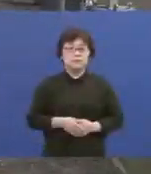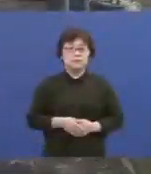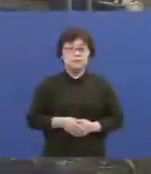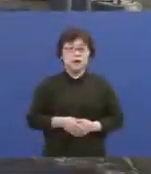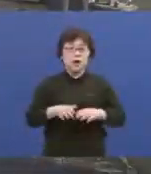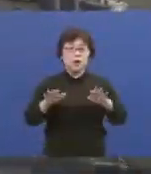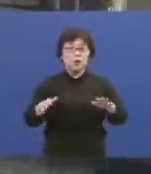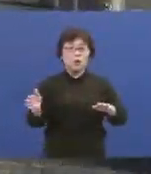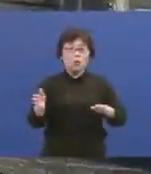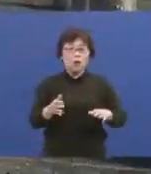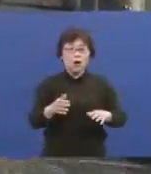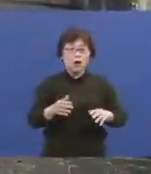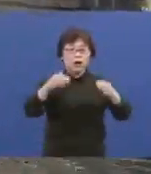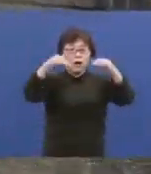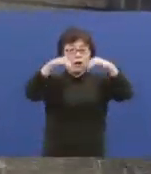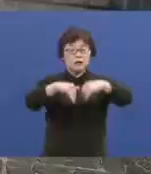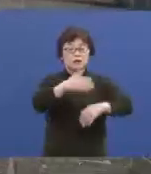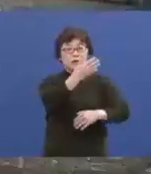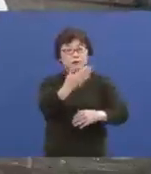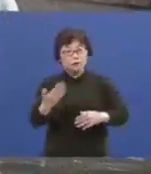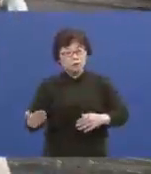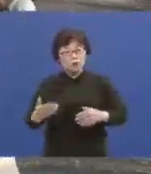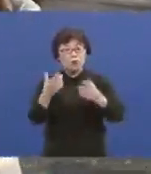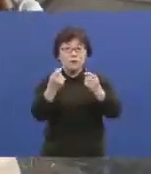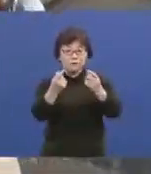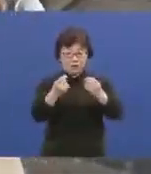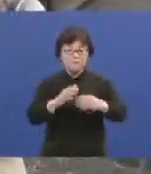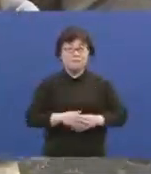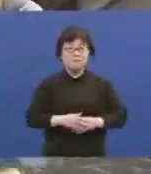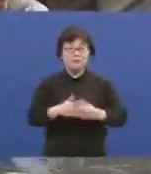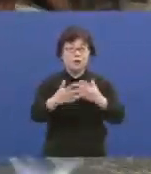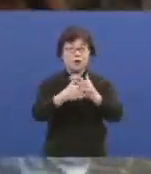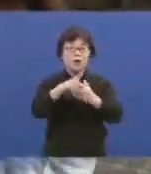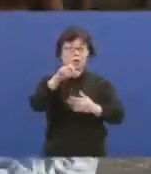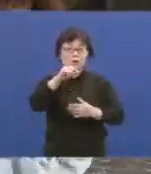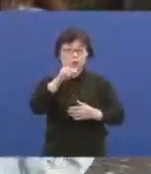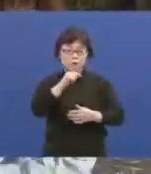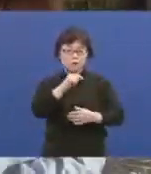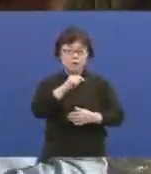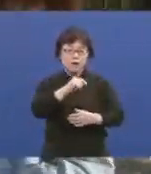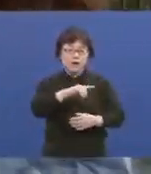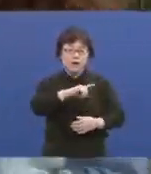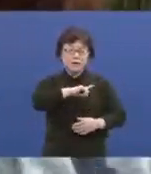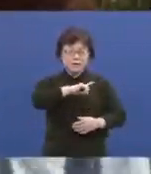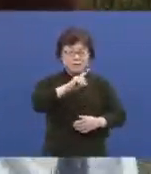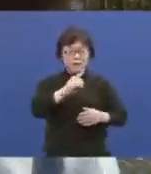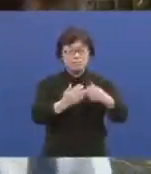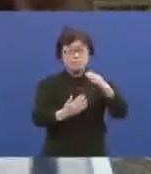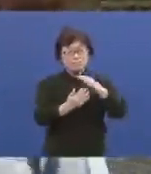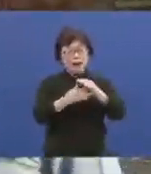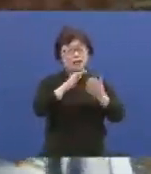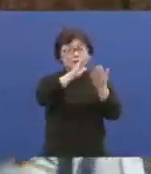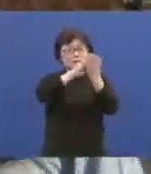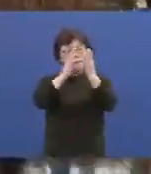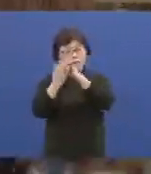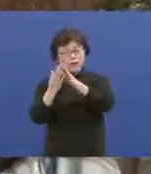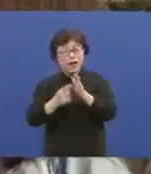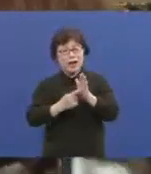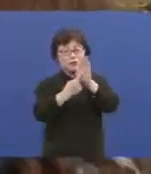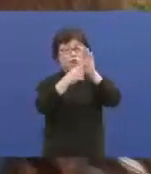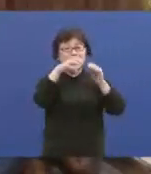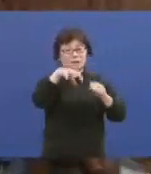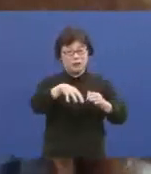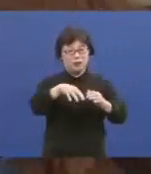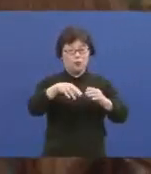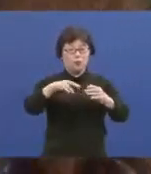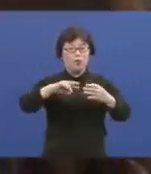ここからが摂津橋ですね。 そうですね。北摂随一のね、桜の名所ですしね、四季の風景も楽